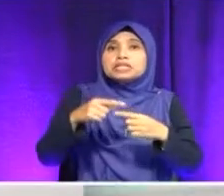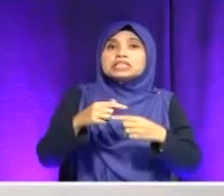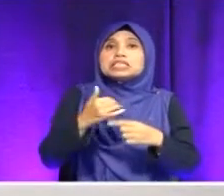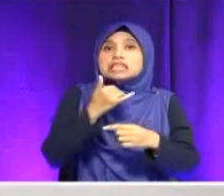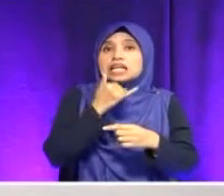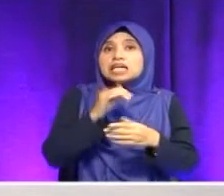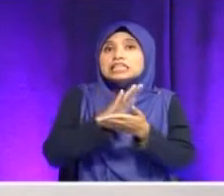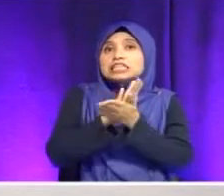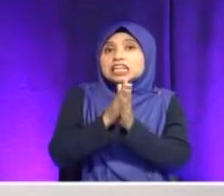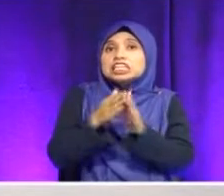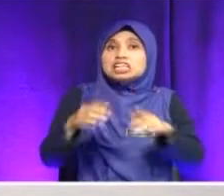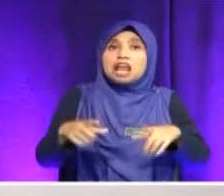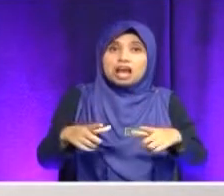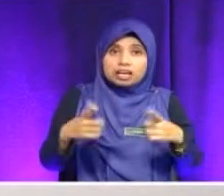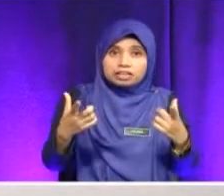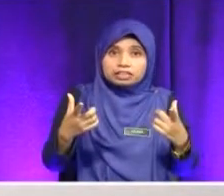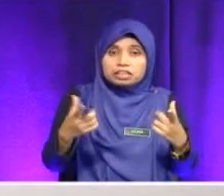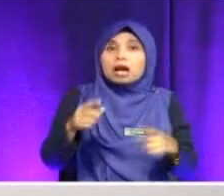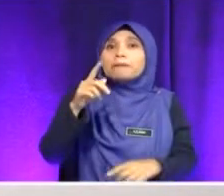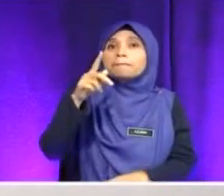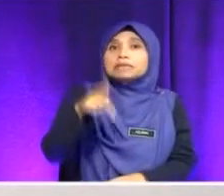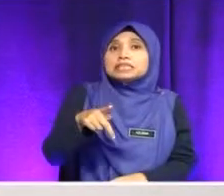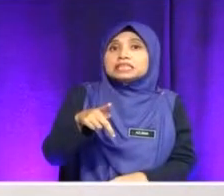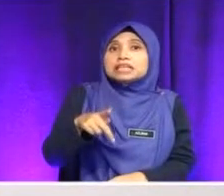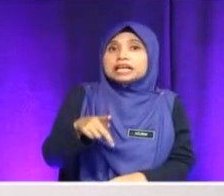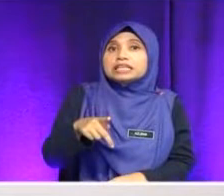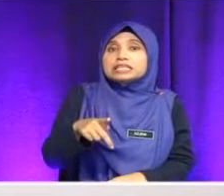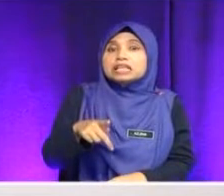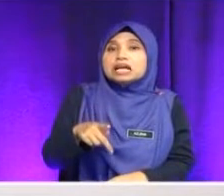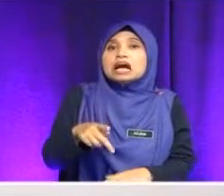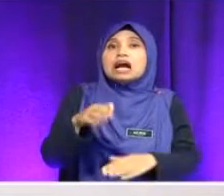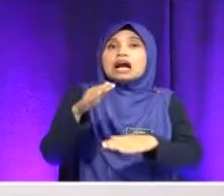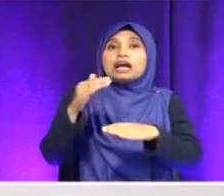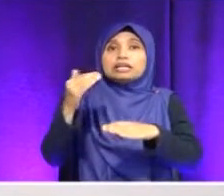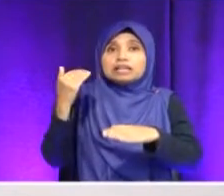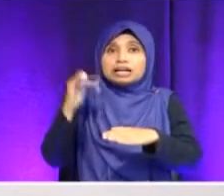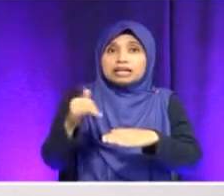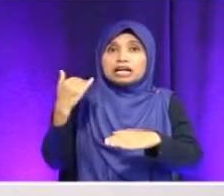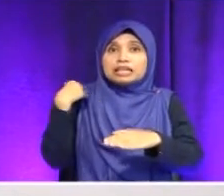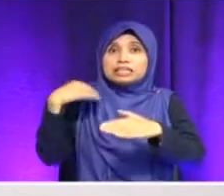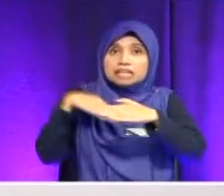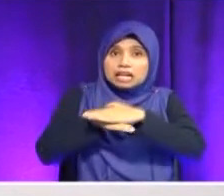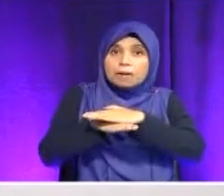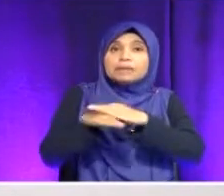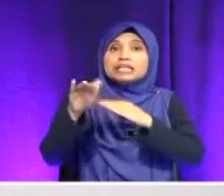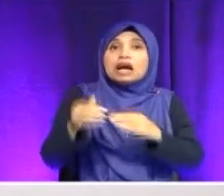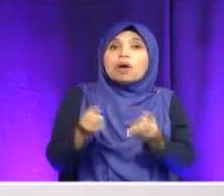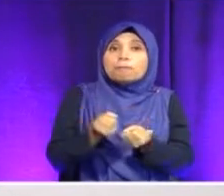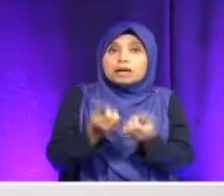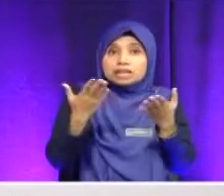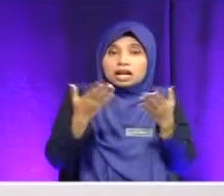selain kan tuh Oke jadi pastikan yang bedak berada di bagian danau adalah di pantai yang banyak oke